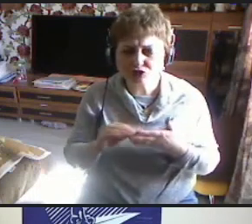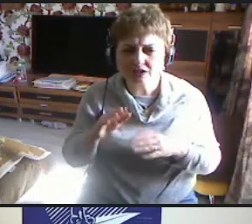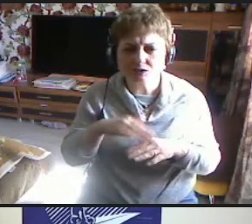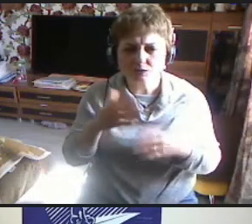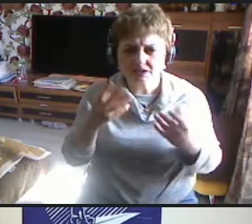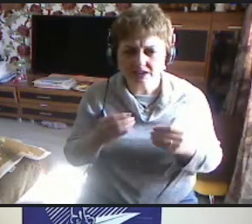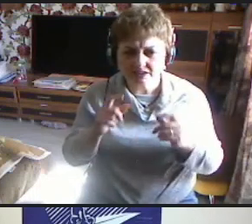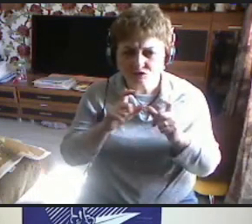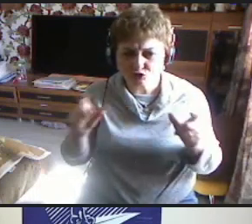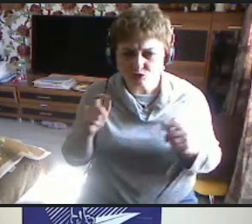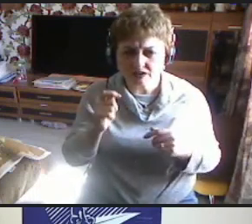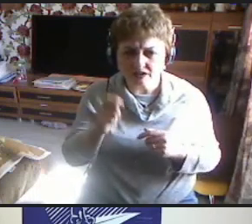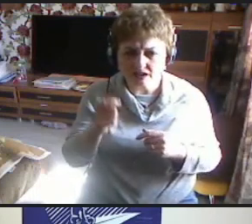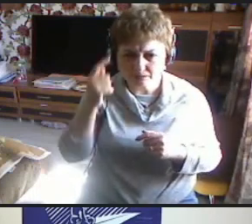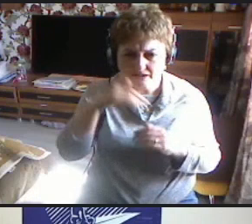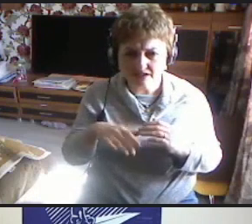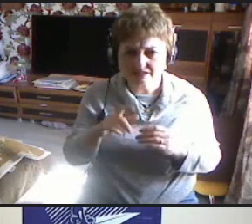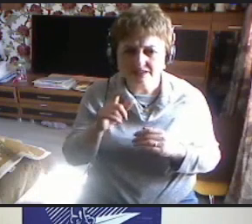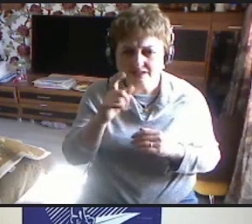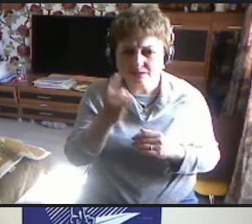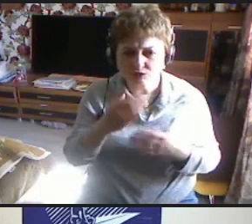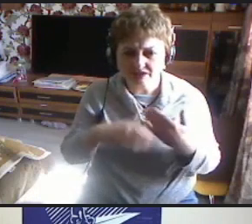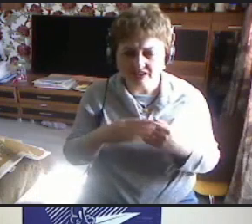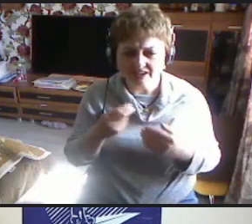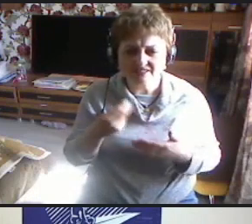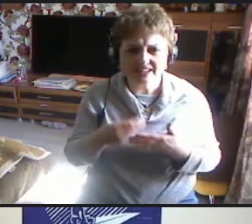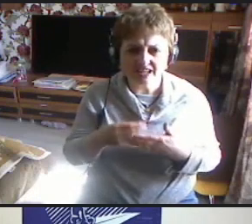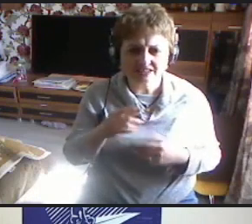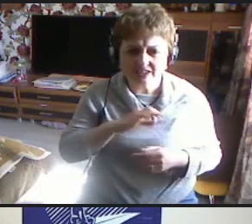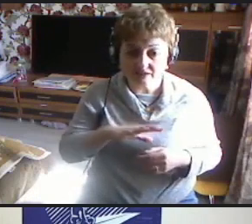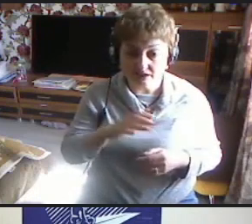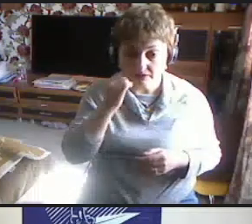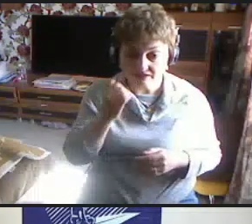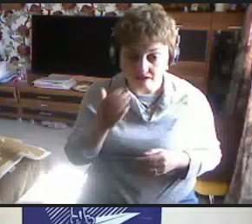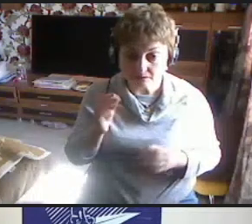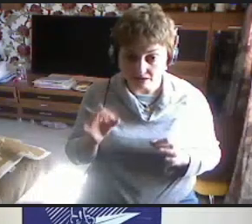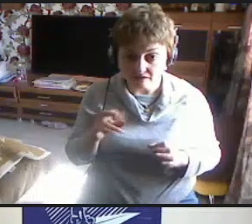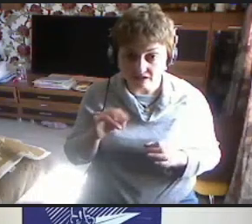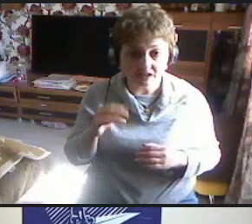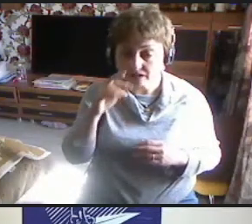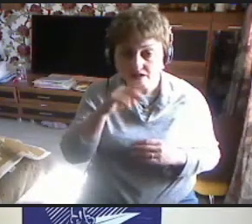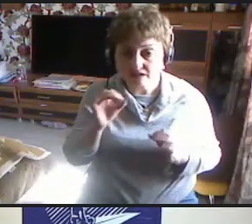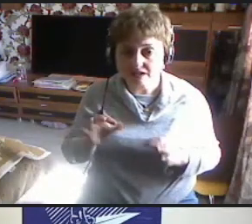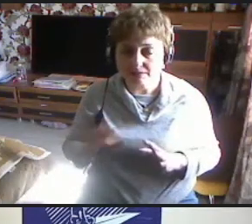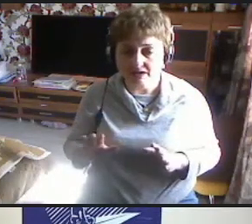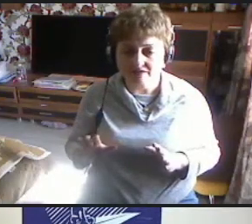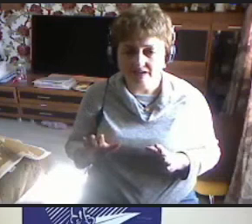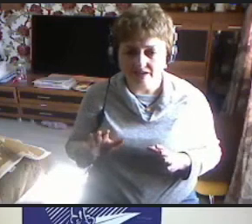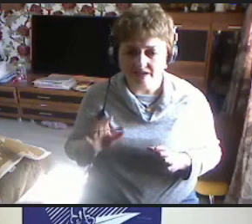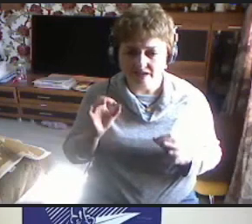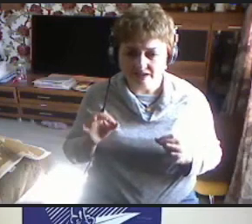что обучение ребенка-инвалида финансово невыгодно. Правда? А, Москва, правда ли это? Неправда. Вот, если